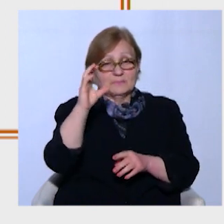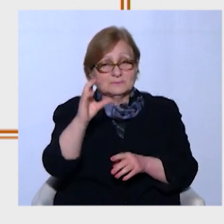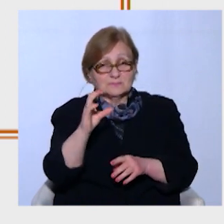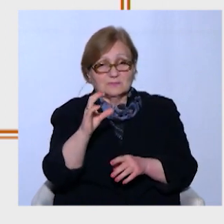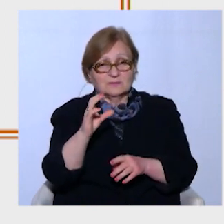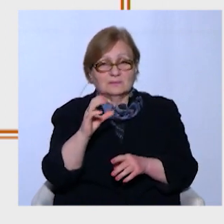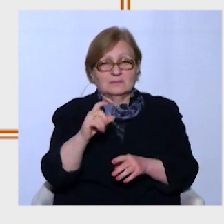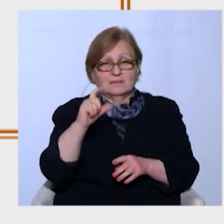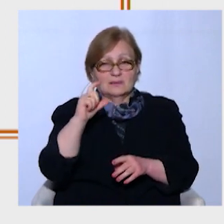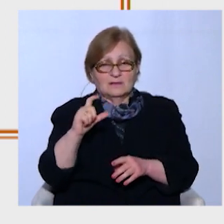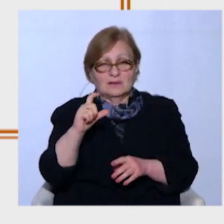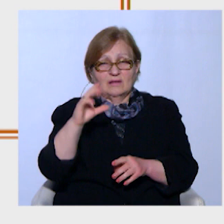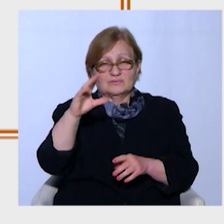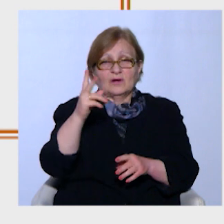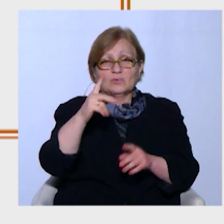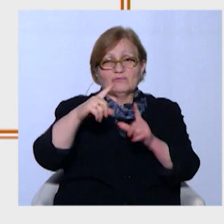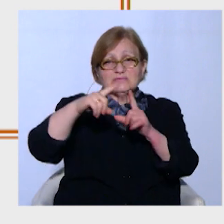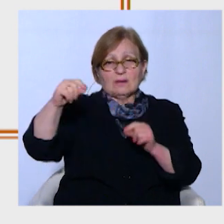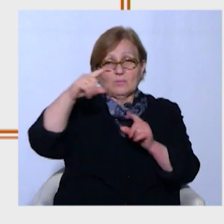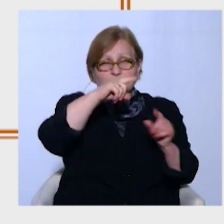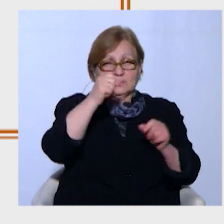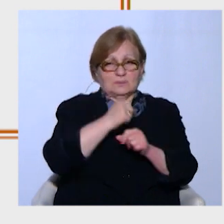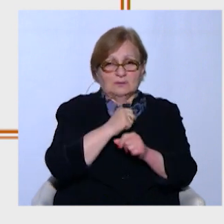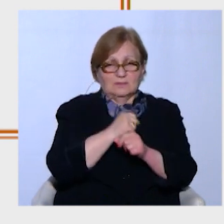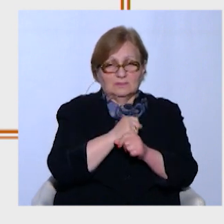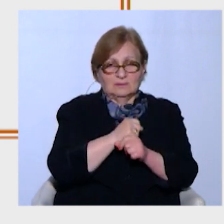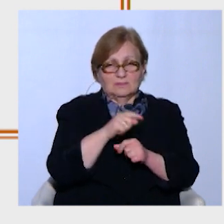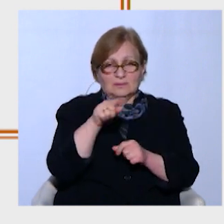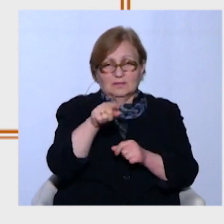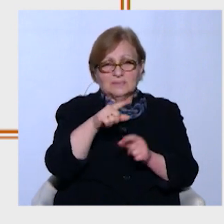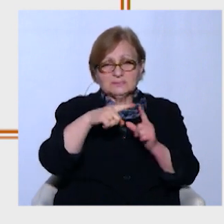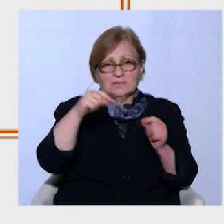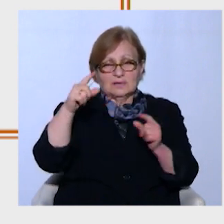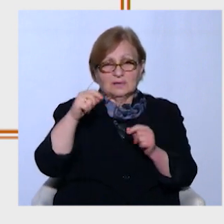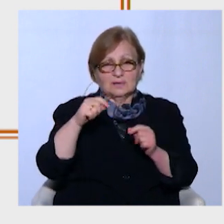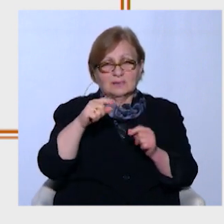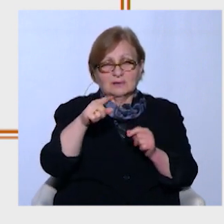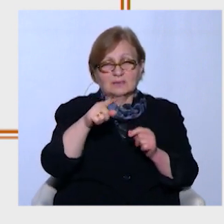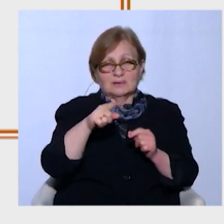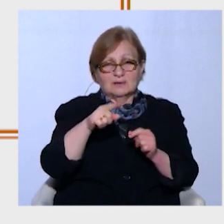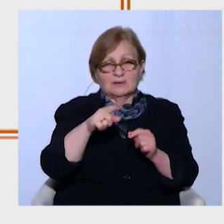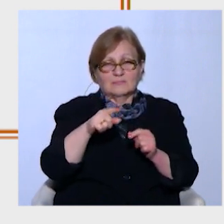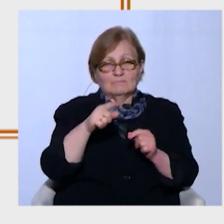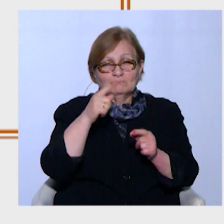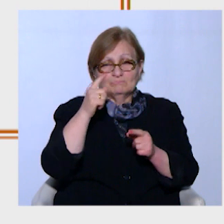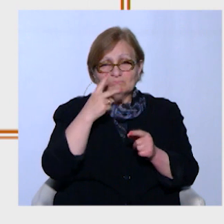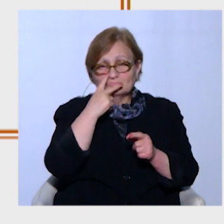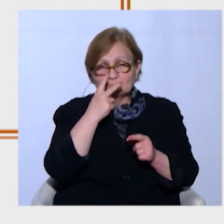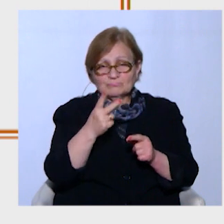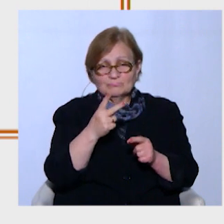და EMN სამკუთხედები, ხო? ანუ ეს სამკუთხედები და გაანალიზეს მოცემული ინფორმაცია. მოდით